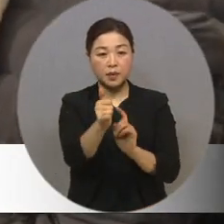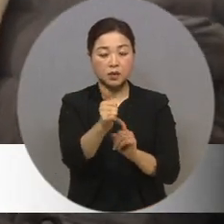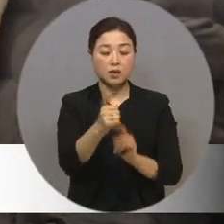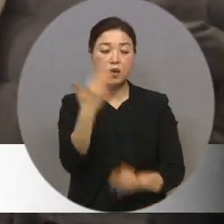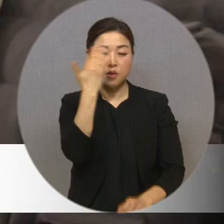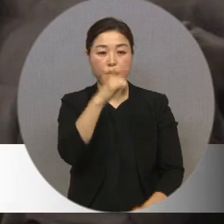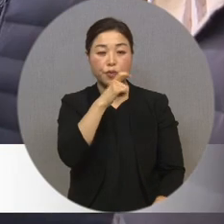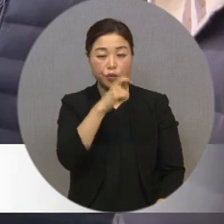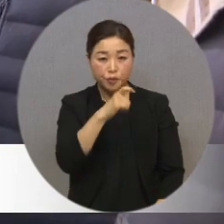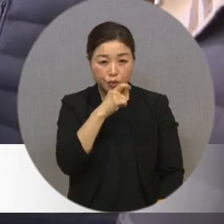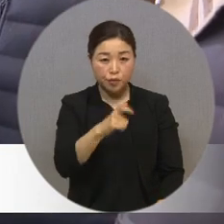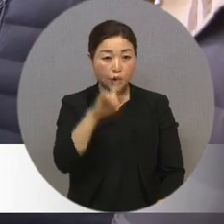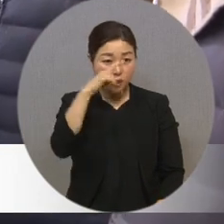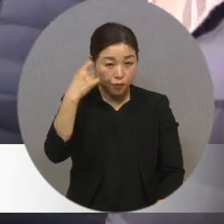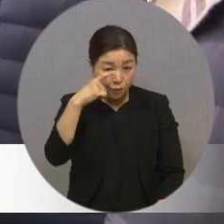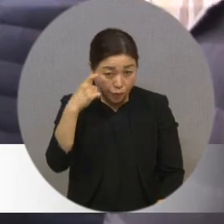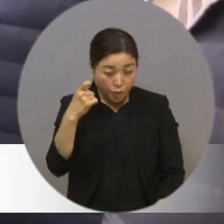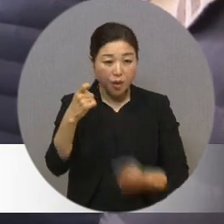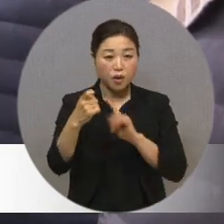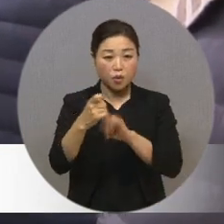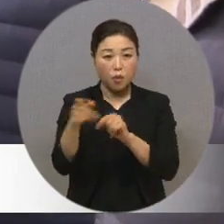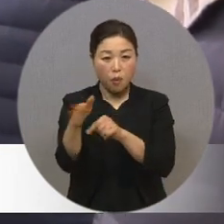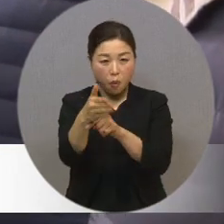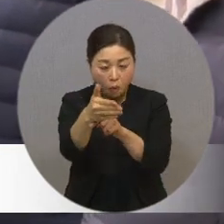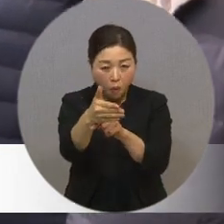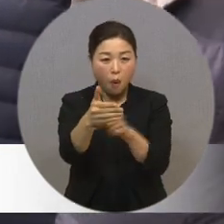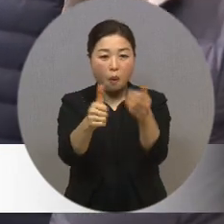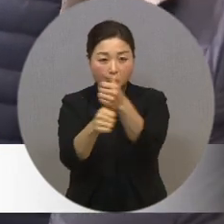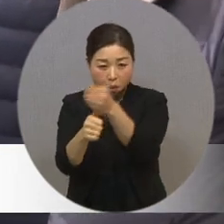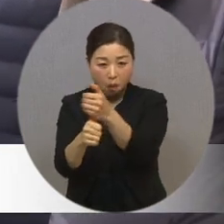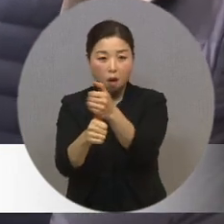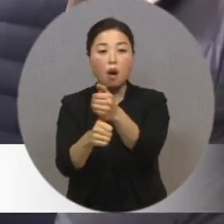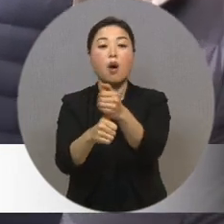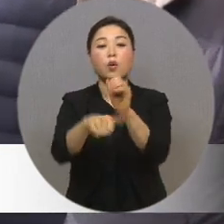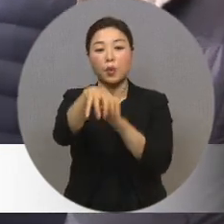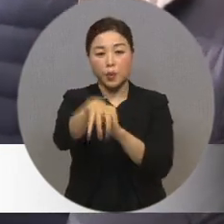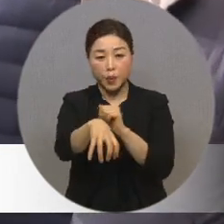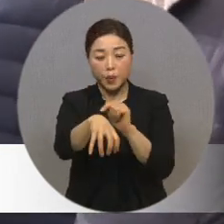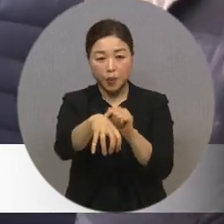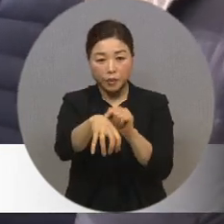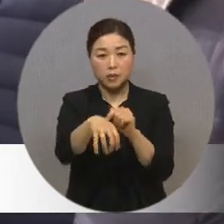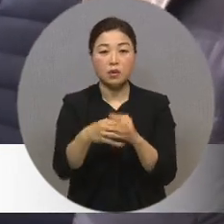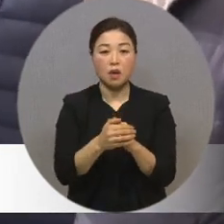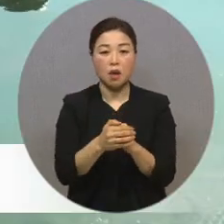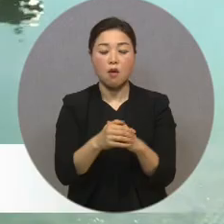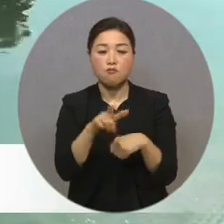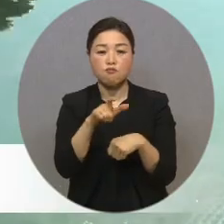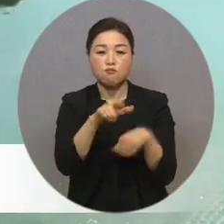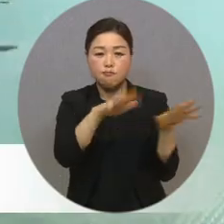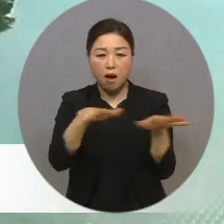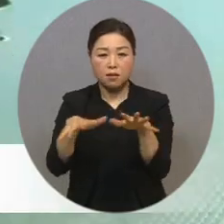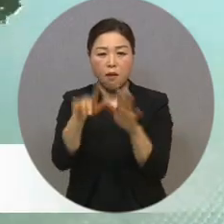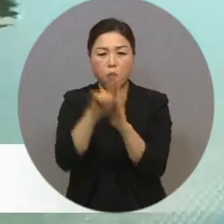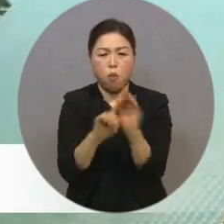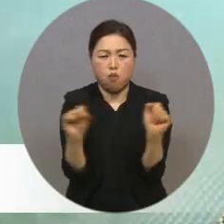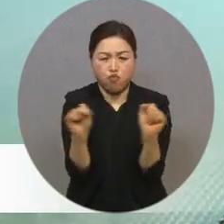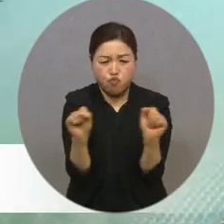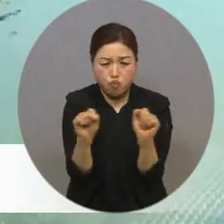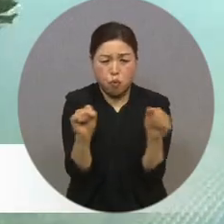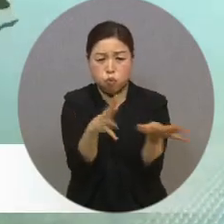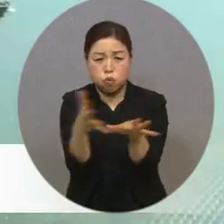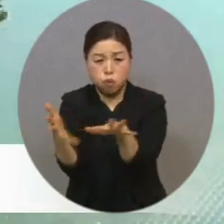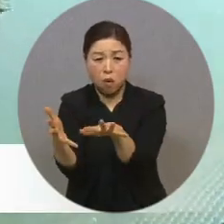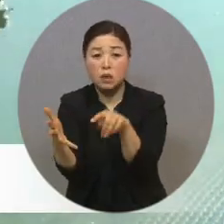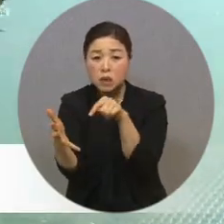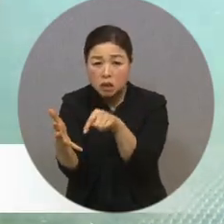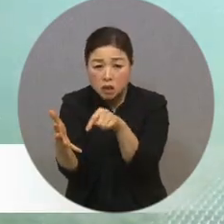가두리장을 방문해 어민들의 어려운 점을 청취하고 저수온 대응 상황을 점검했습니다. 해수부는 겨울철